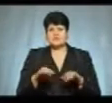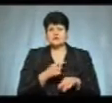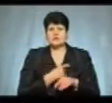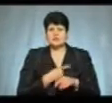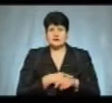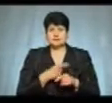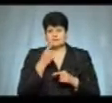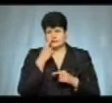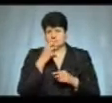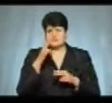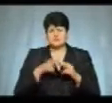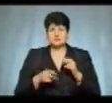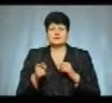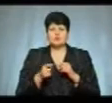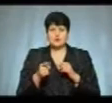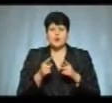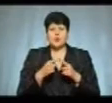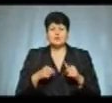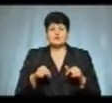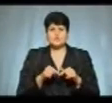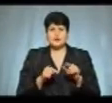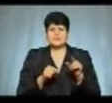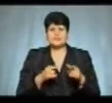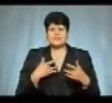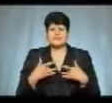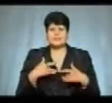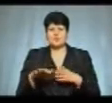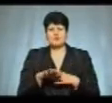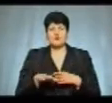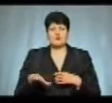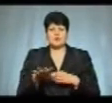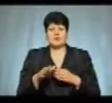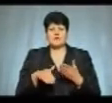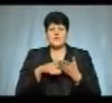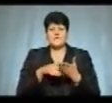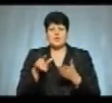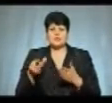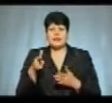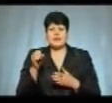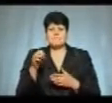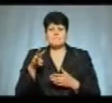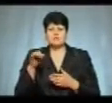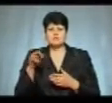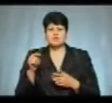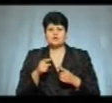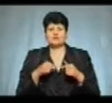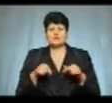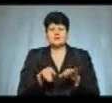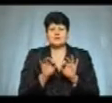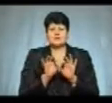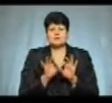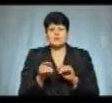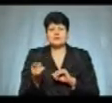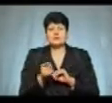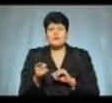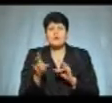щойно завершилась у Тернополі. Організували її на театральному майдані. Волонтери гематологічного відділення медзакладу розповідали